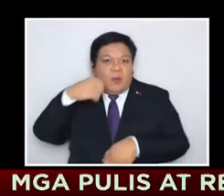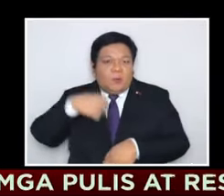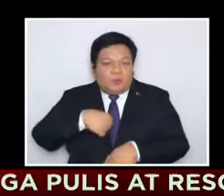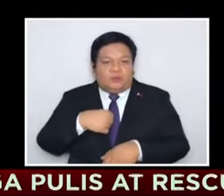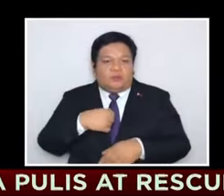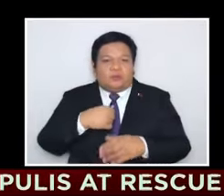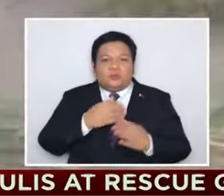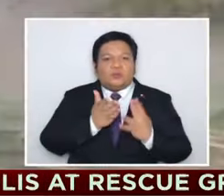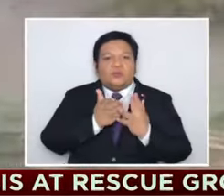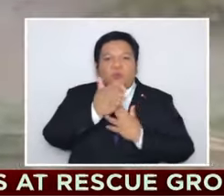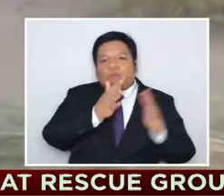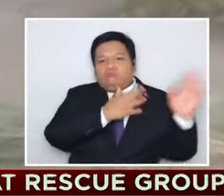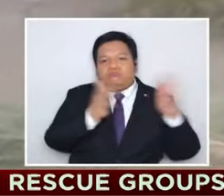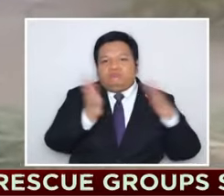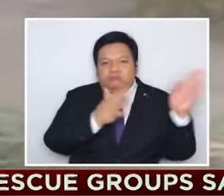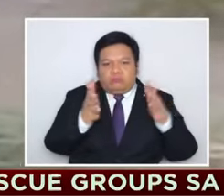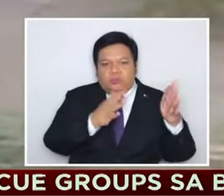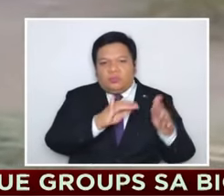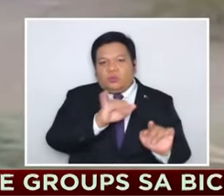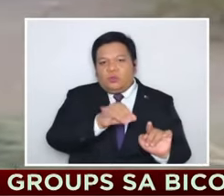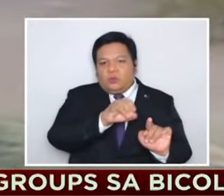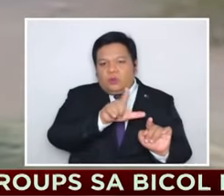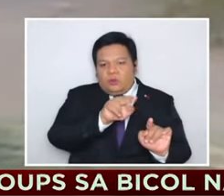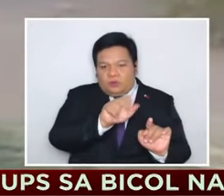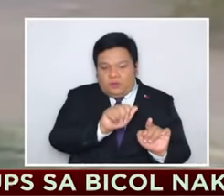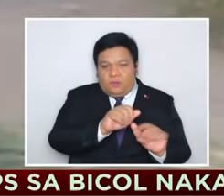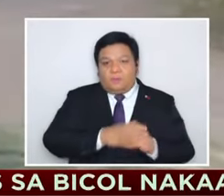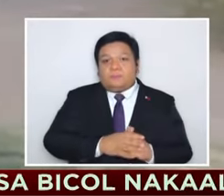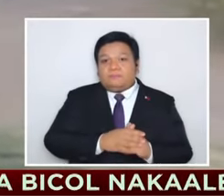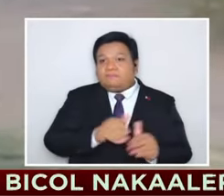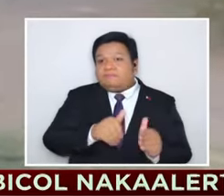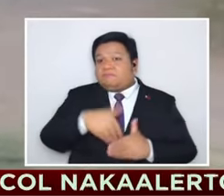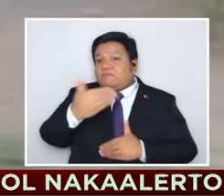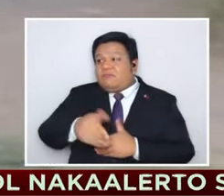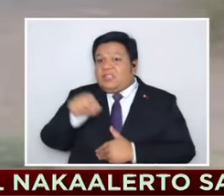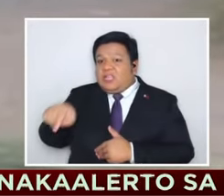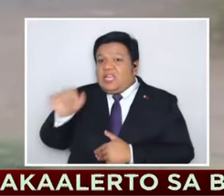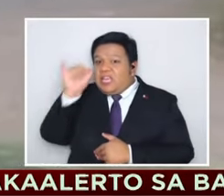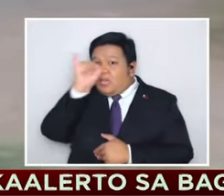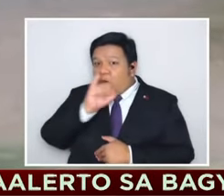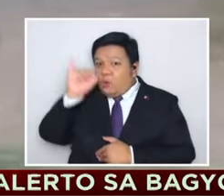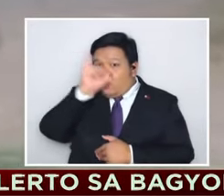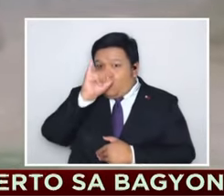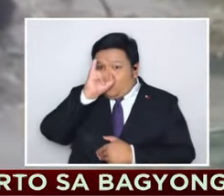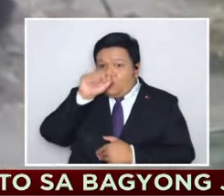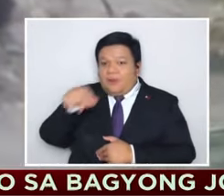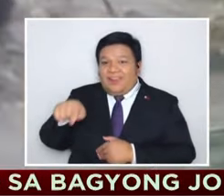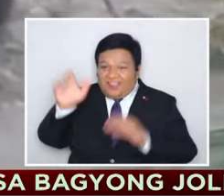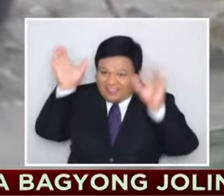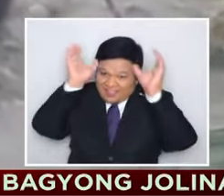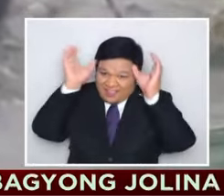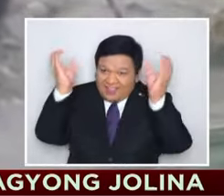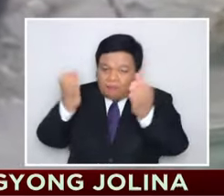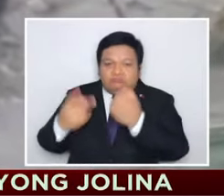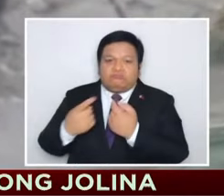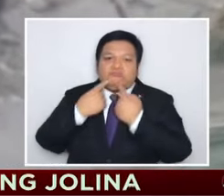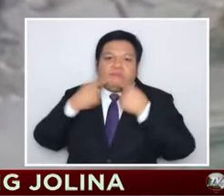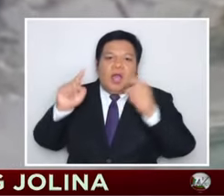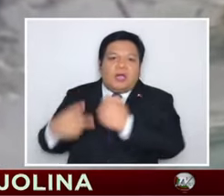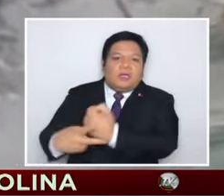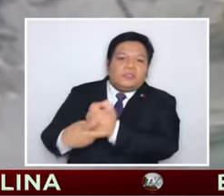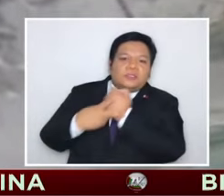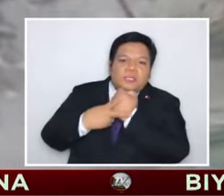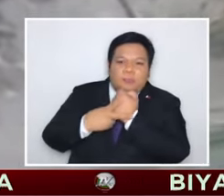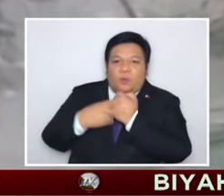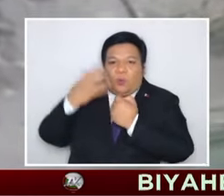Julina. Sa Miyagaw, Iloilo naman, nailigtas ng isang lalaki ang dalawang alagang kalabaw sa rumaragasang tubig sa ilog matapos bumuhos